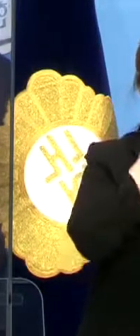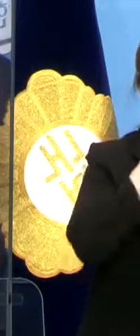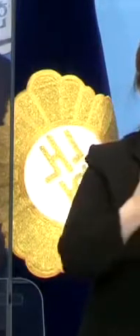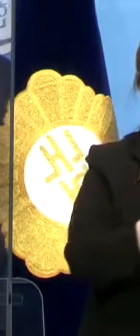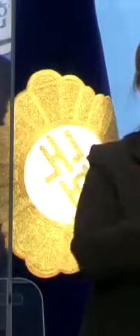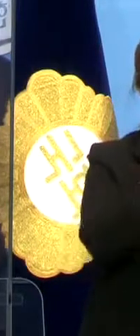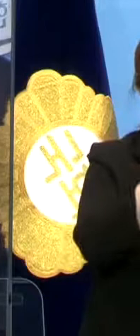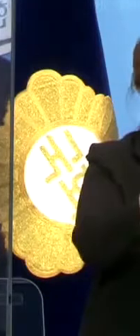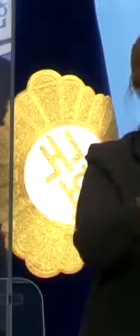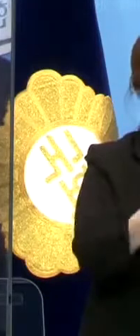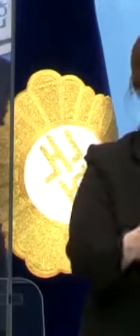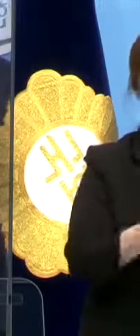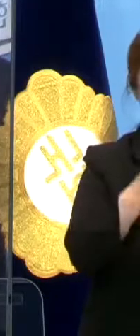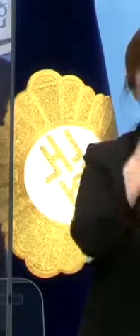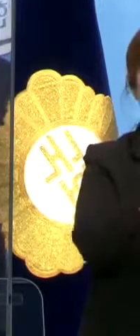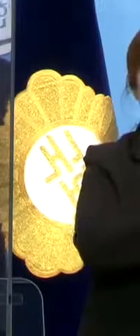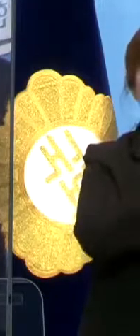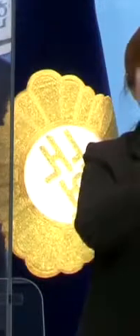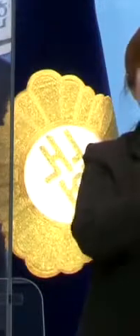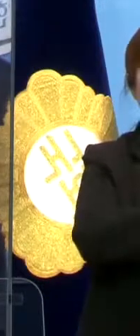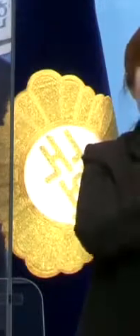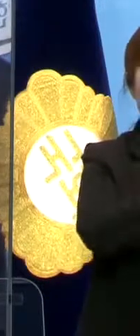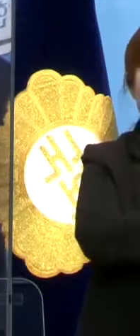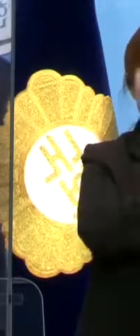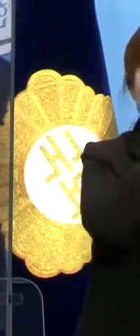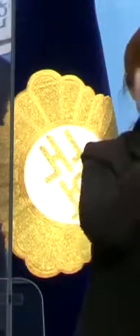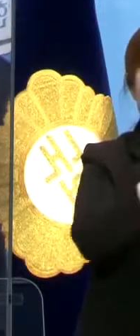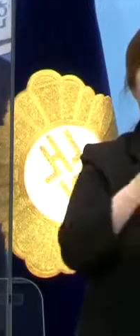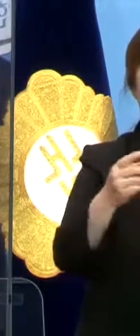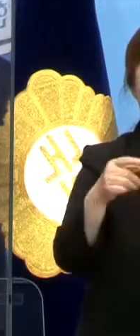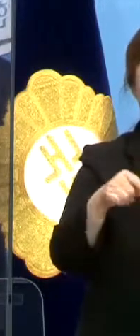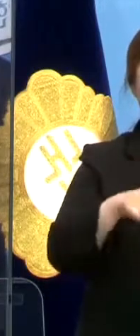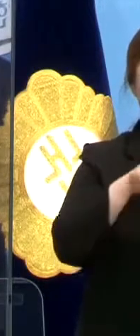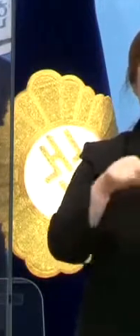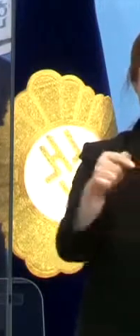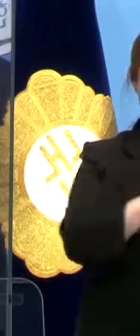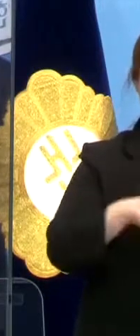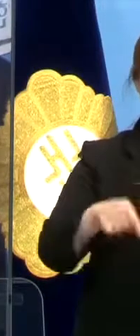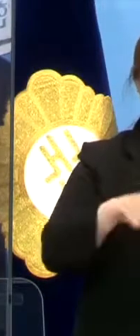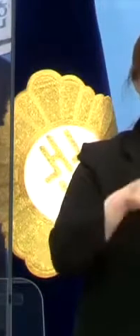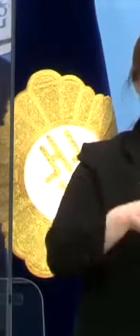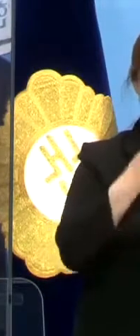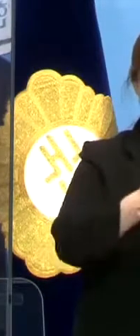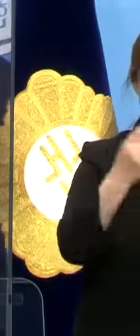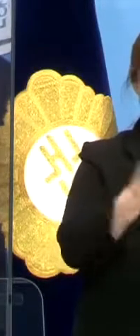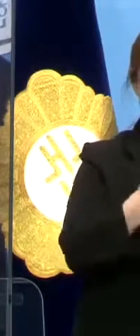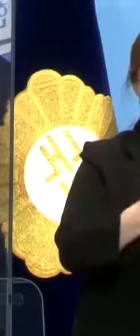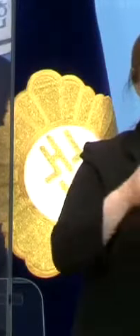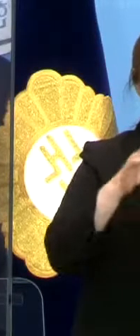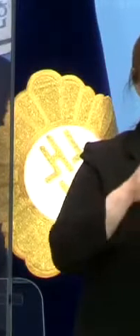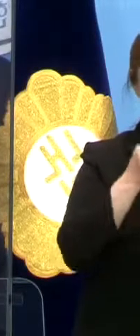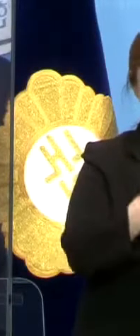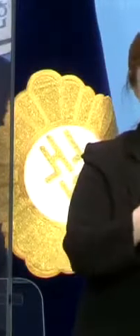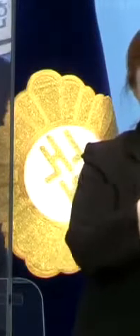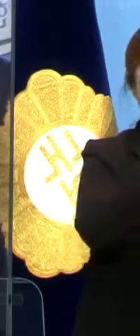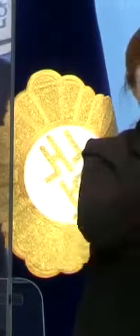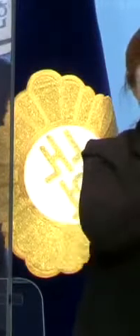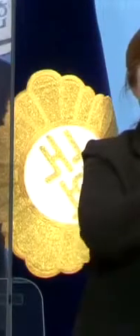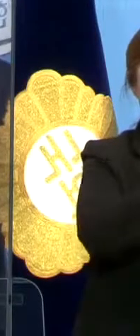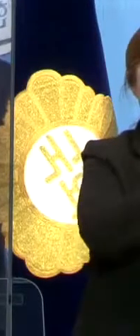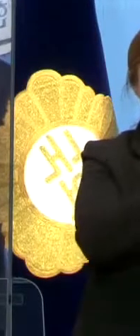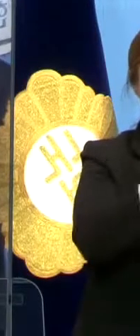생물 법 등 법제 도 정비가 한창인 상황입니다 쿠팡 인 고용 형태를 일로 과로사 문제에서